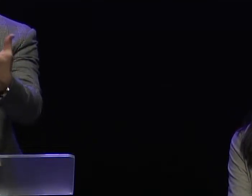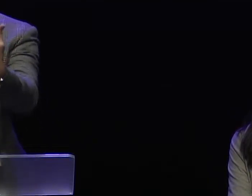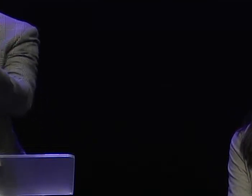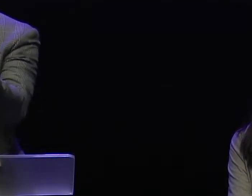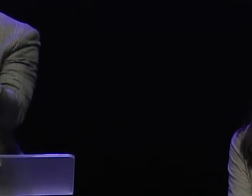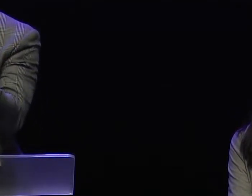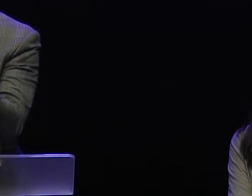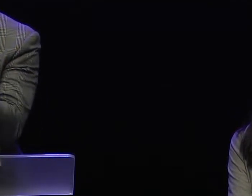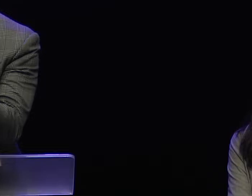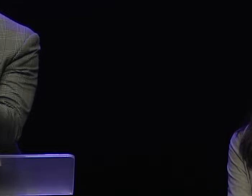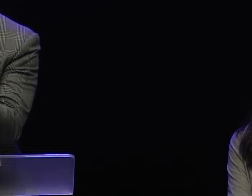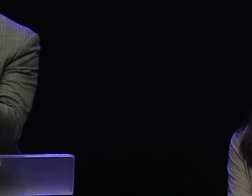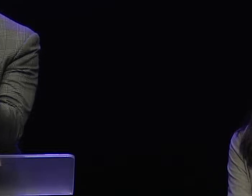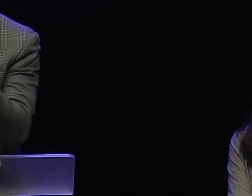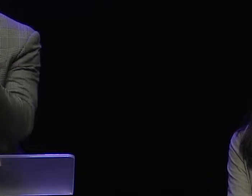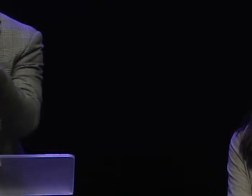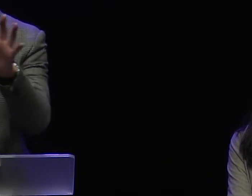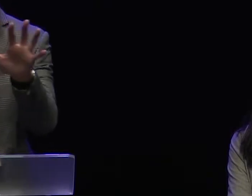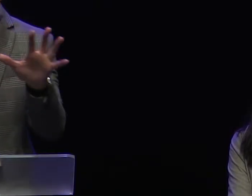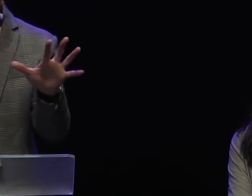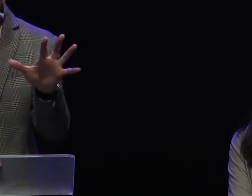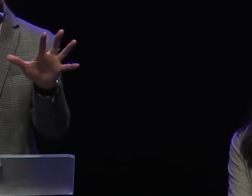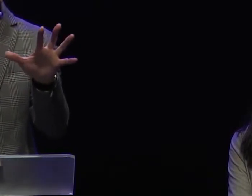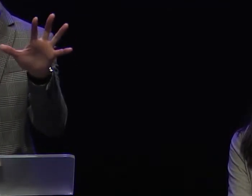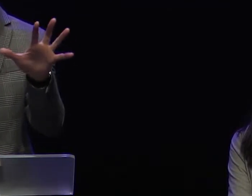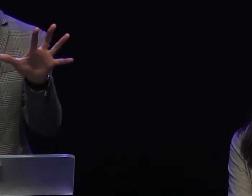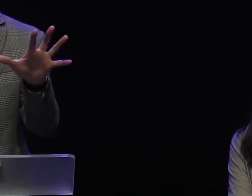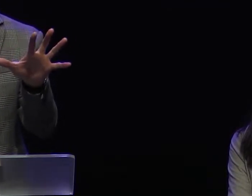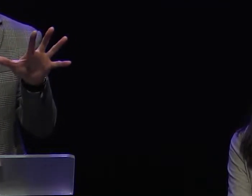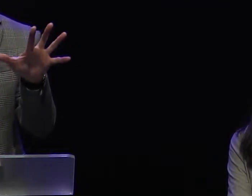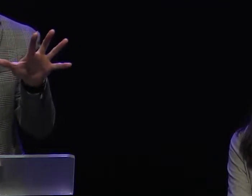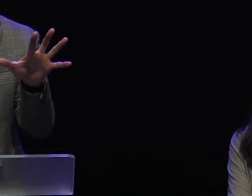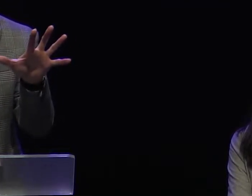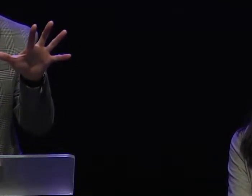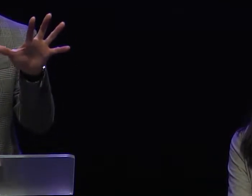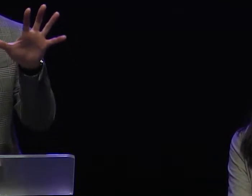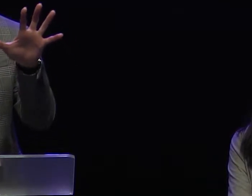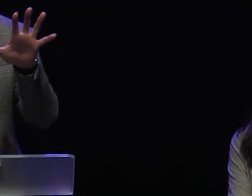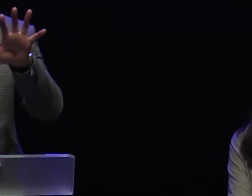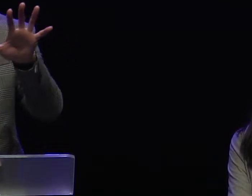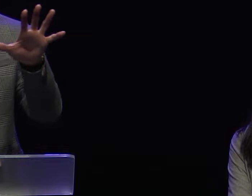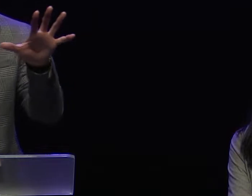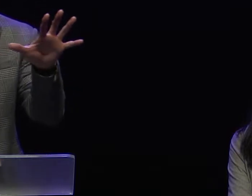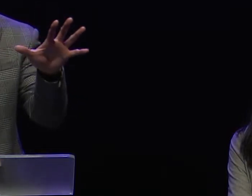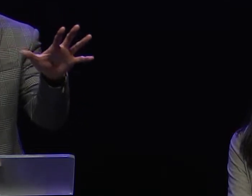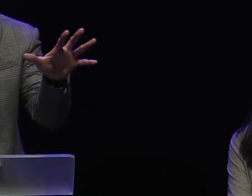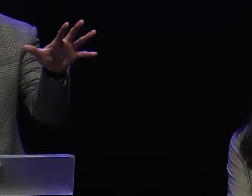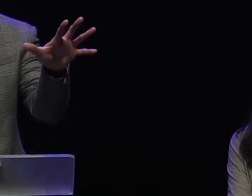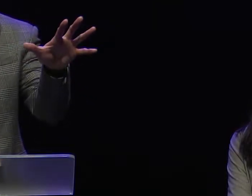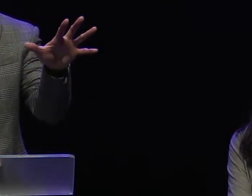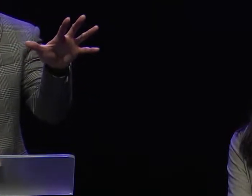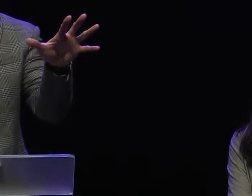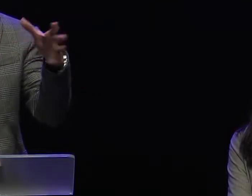online ini juga merasa dekat satu dengan yang lainnya. Hamba tidak bisa melihat gereja-gereja kami atau jemaat yang di luar